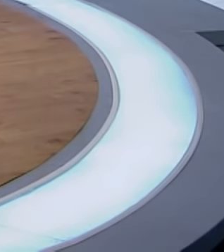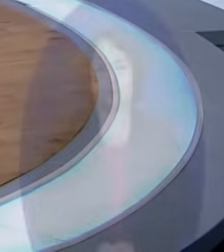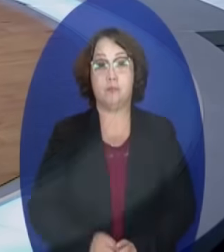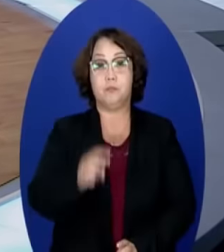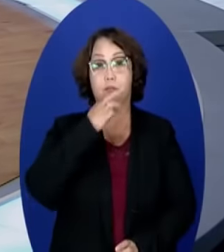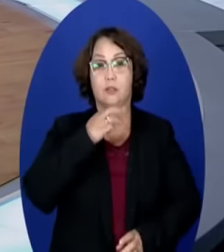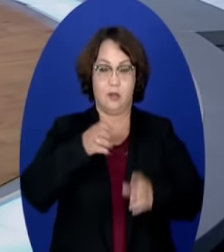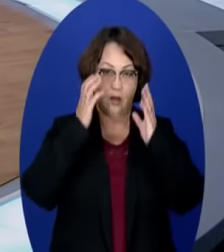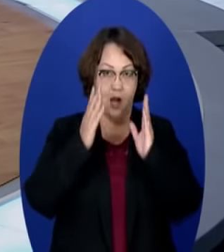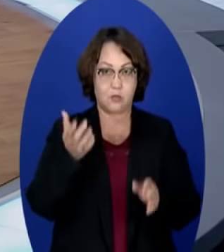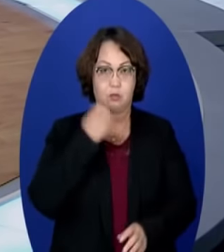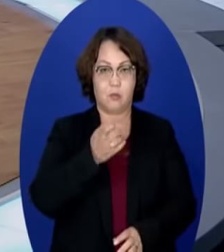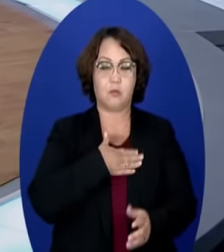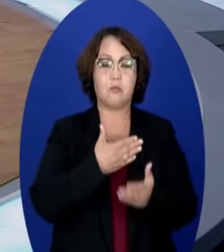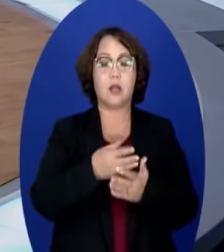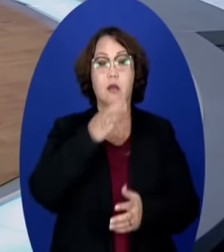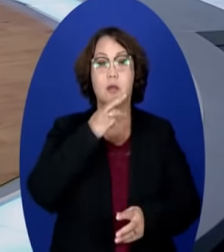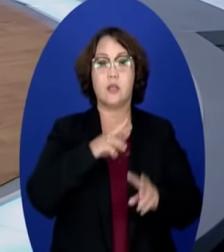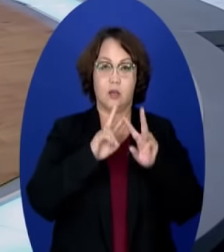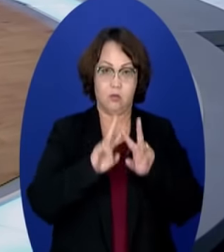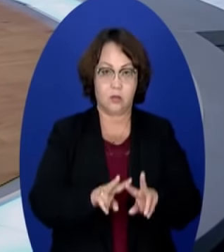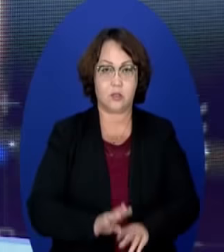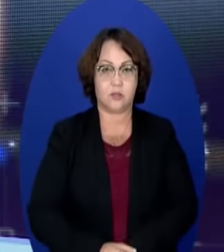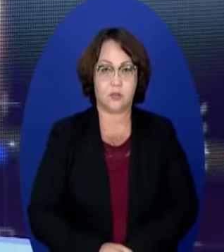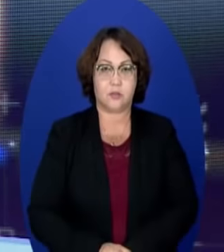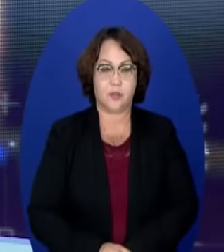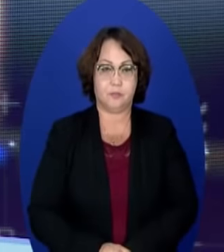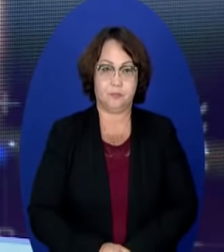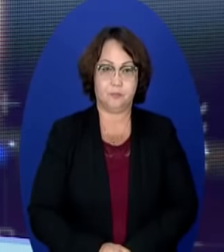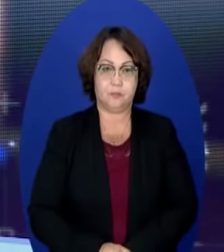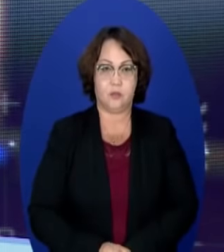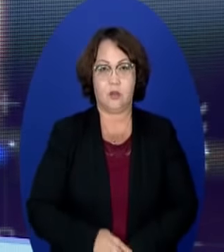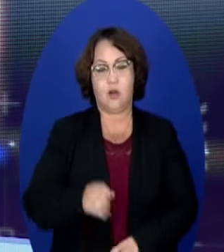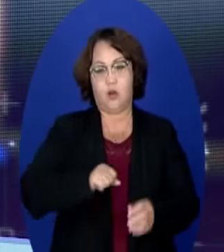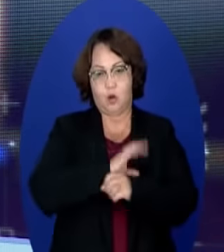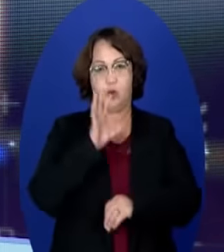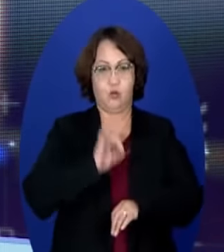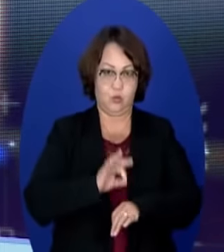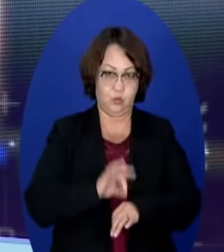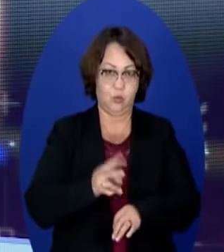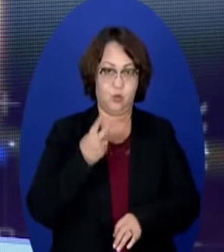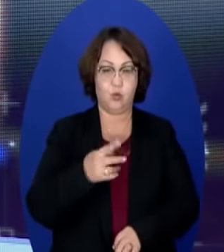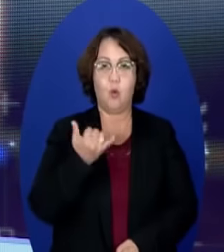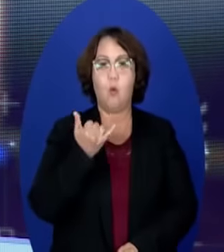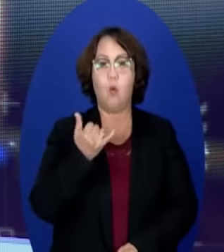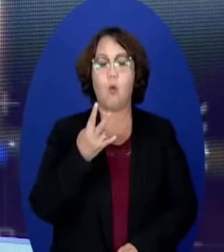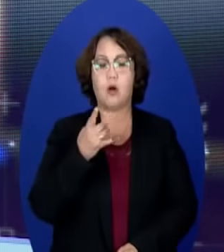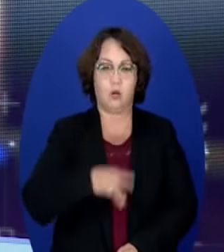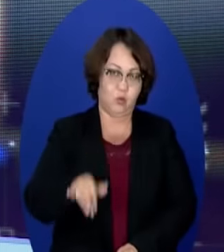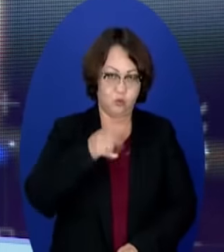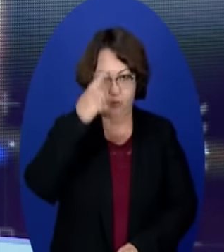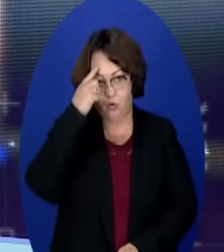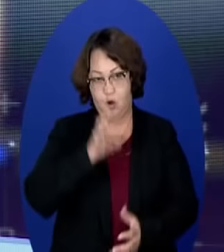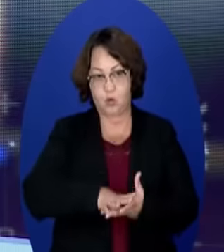Цагийн үрдтэй хамт байгаад баярлалаа. Мэдээллийн хөтөлбөр үргэлжилж байна. Ковид цар тахлын үед өнгөр улс Монгол оюутнуудад олгох